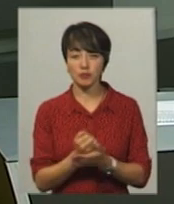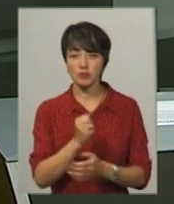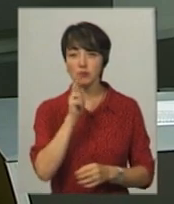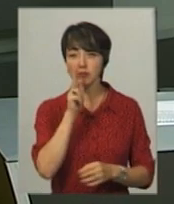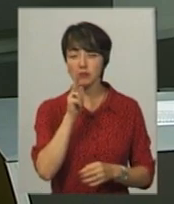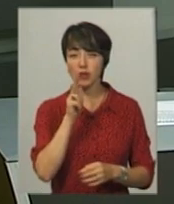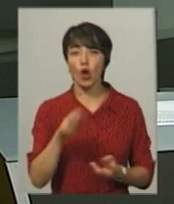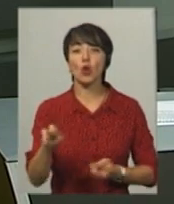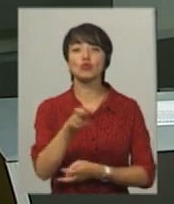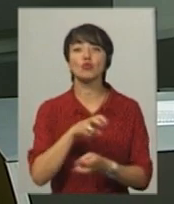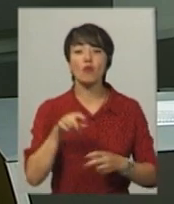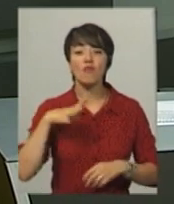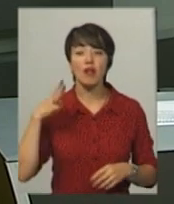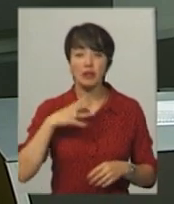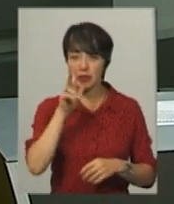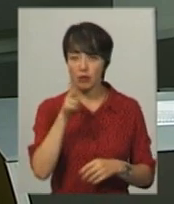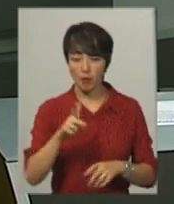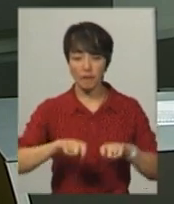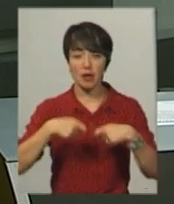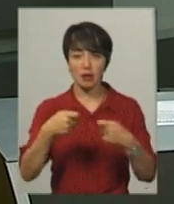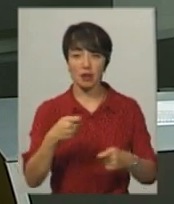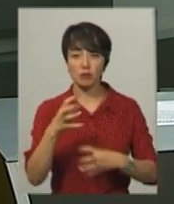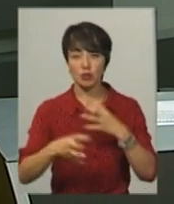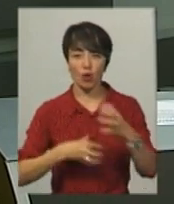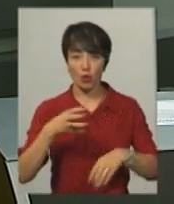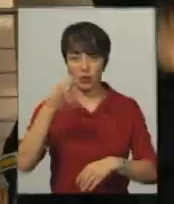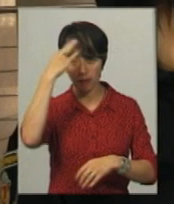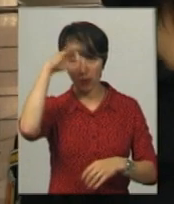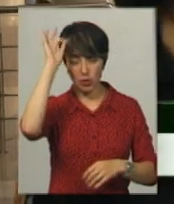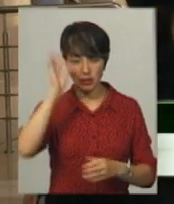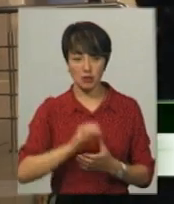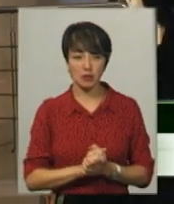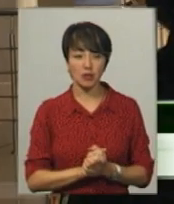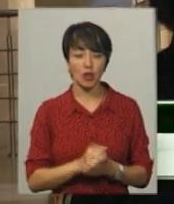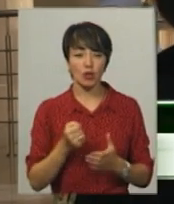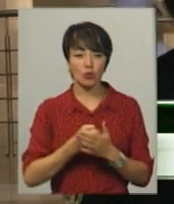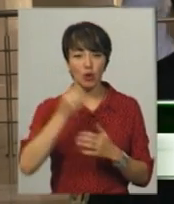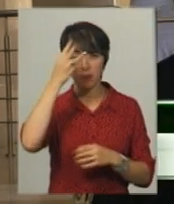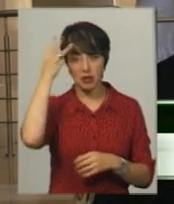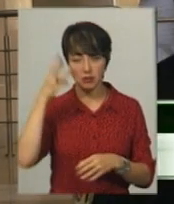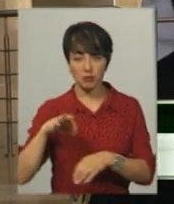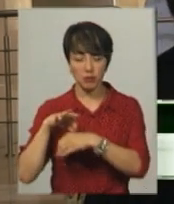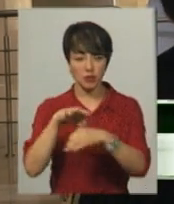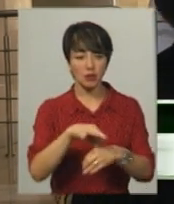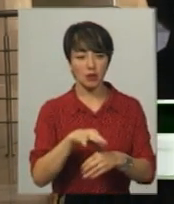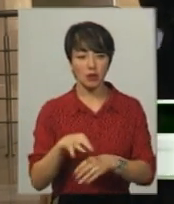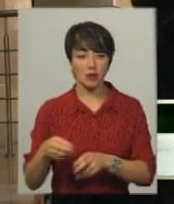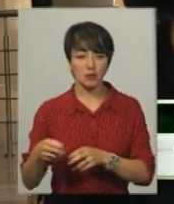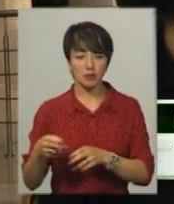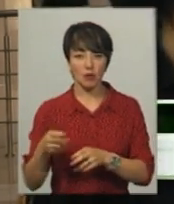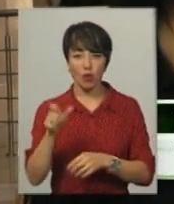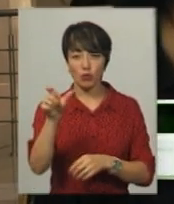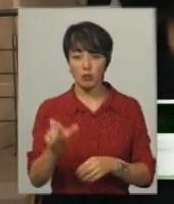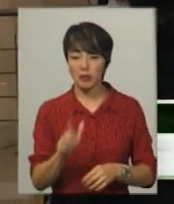3 роки. Хмельницькій поліції передав його Інтерпол. До Хмельницького була доставлена особа, яка майже